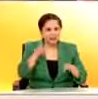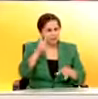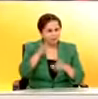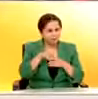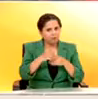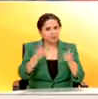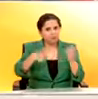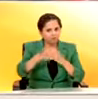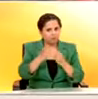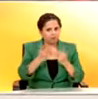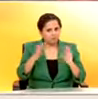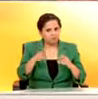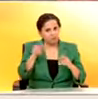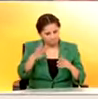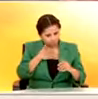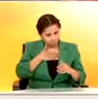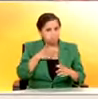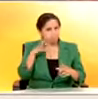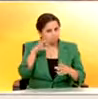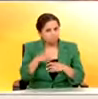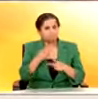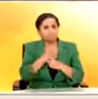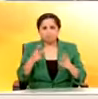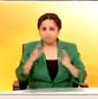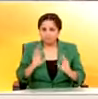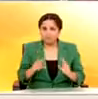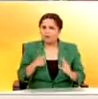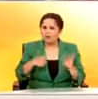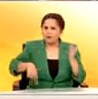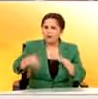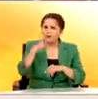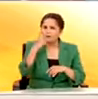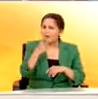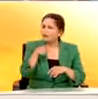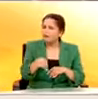लेने के लिए साथ आ रहे हैं। ये सब ऐसी